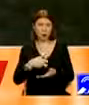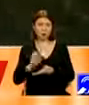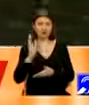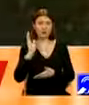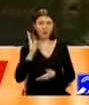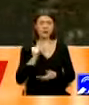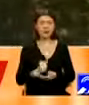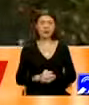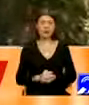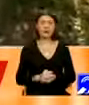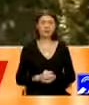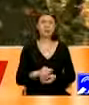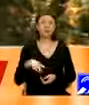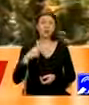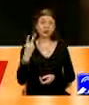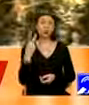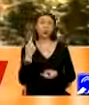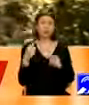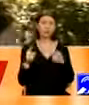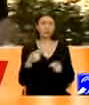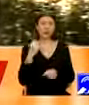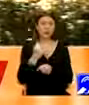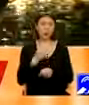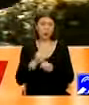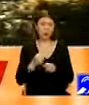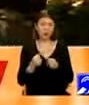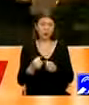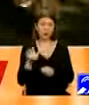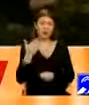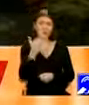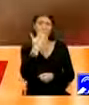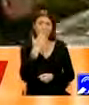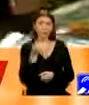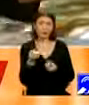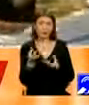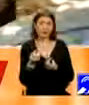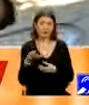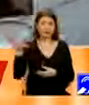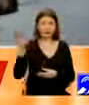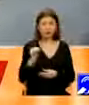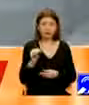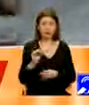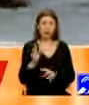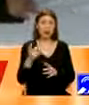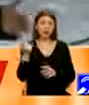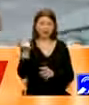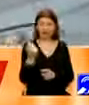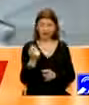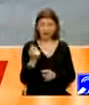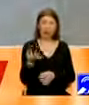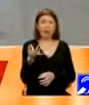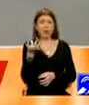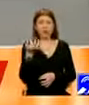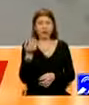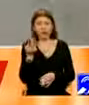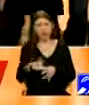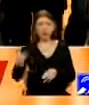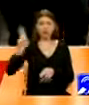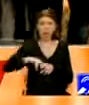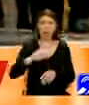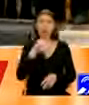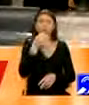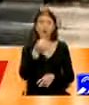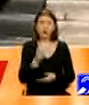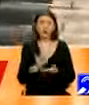Și sunt două variante de lucru. Fie, potrivit unor surse, se va veni din nou cu propunerea